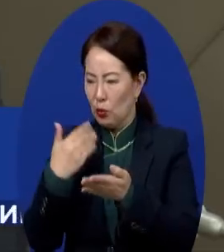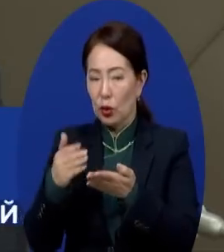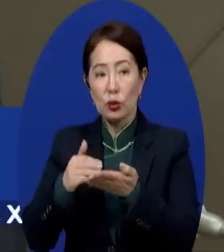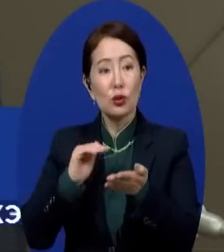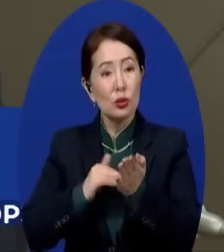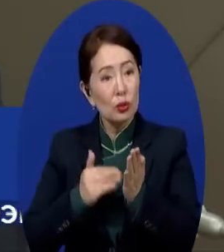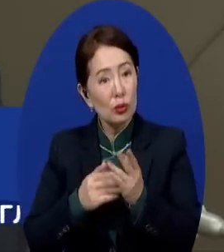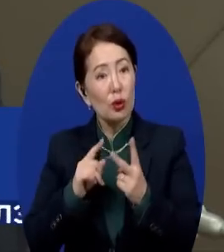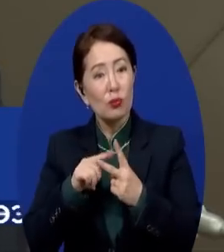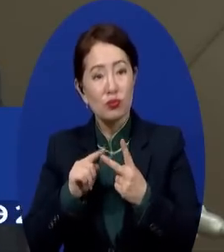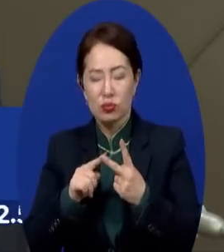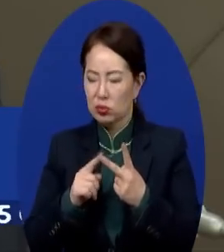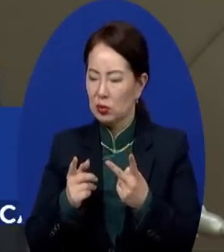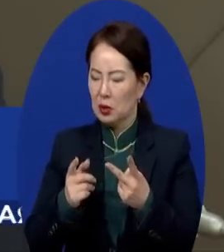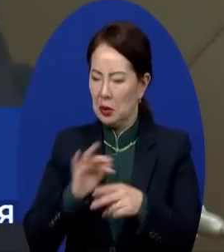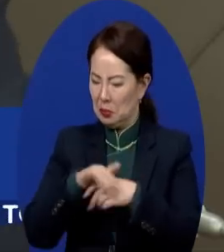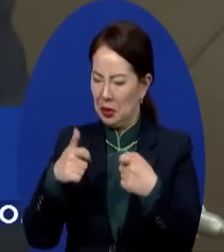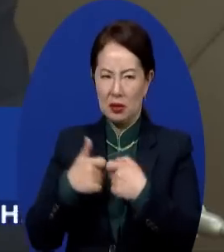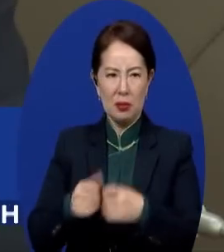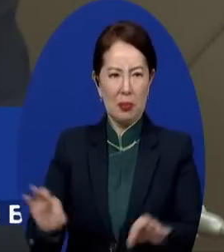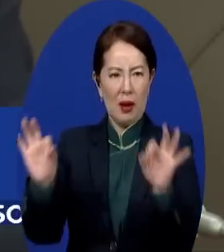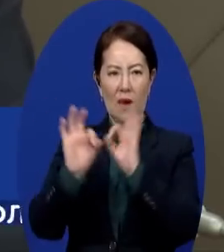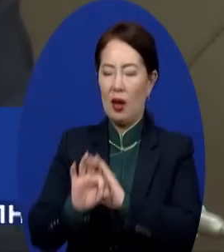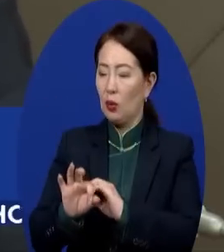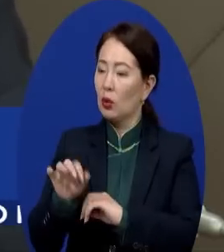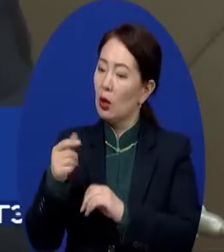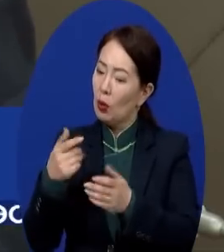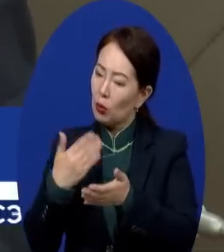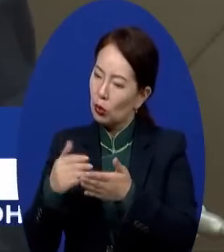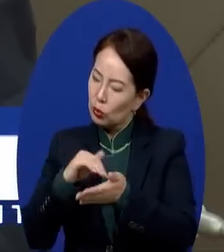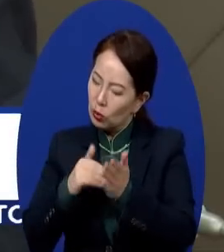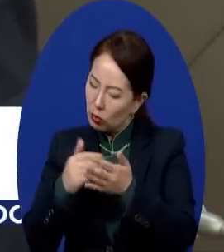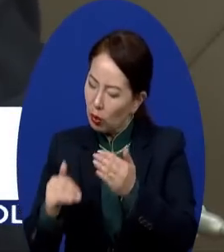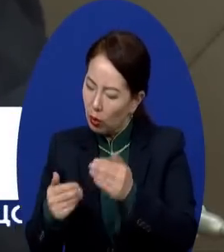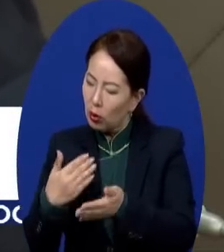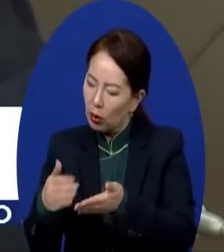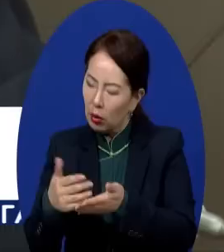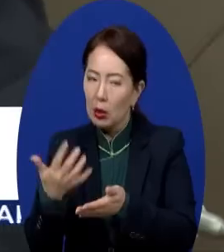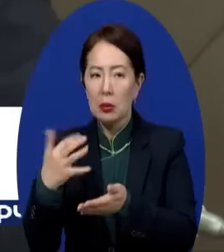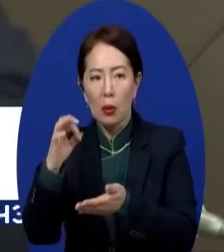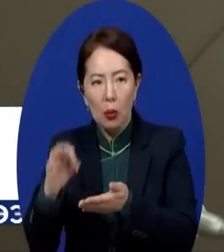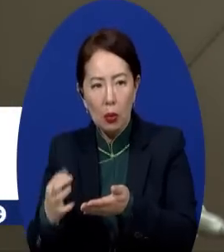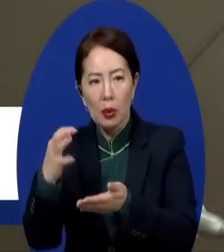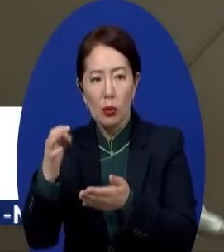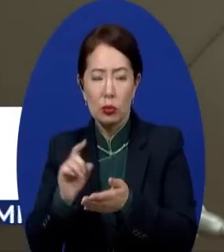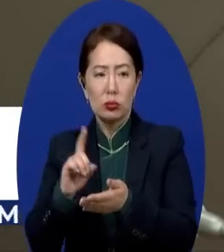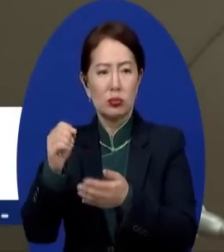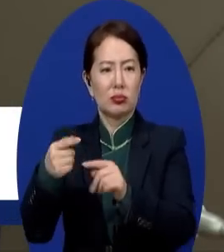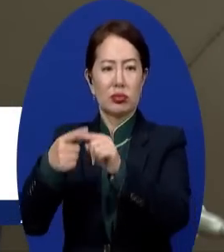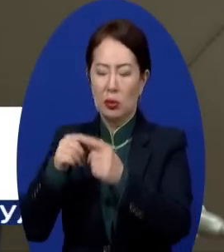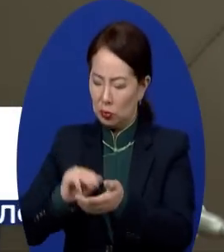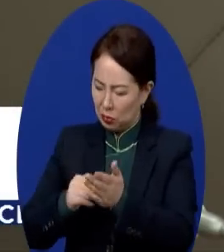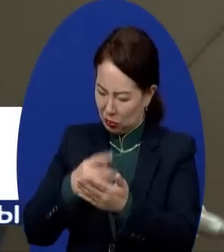ерөөсөй биелэгдэхгүй юм байна. Борлуулалтын төлөвлөгөө нь бол бараг 50% л яваад байгаа юм байна. Тэгээд ер нь төлөвлөгөөгөө шилжих бас